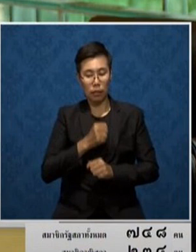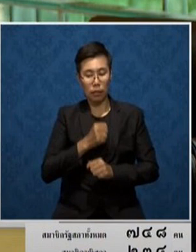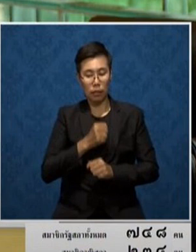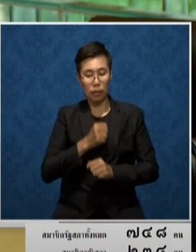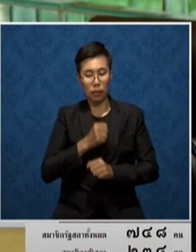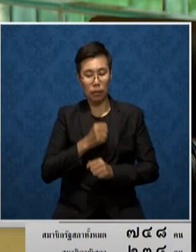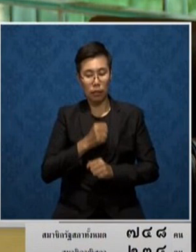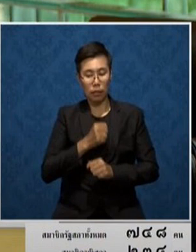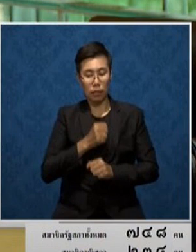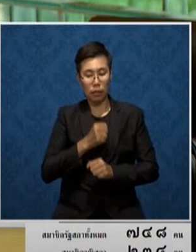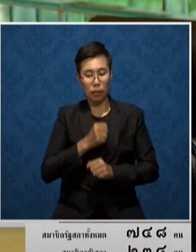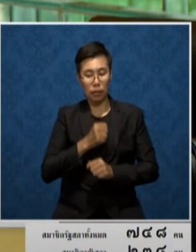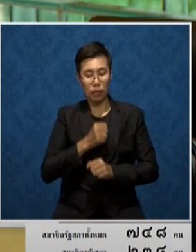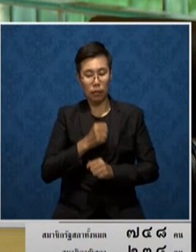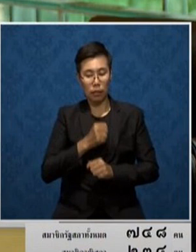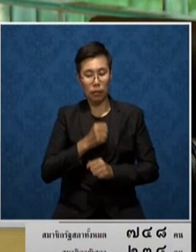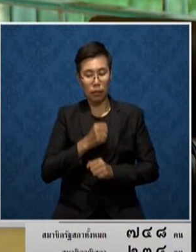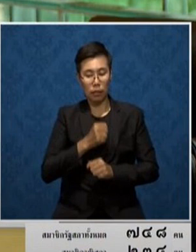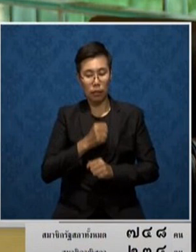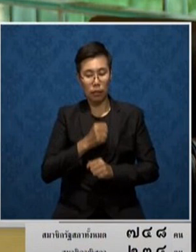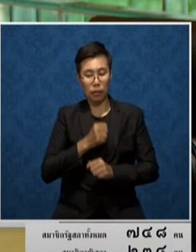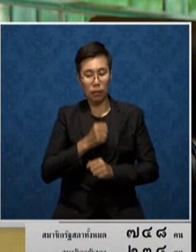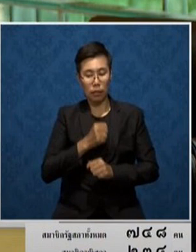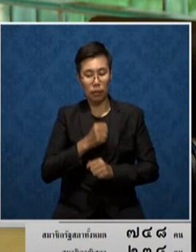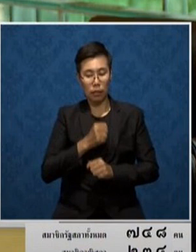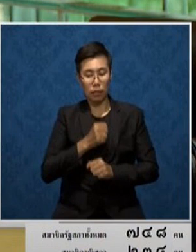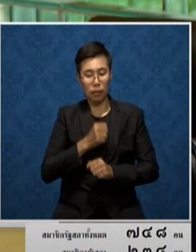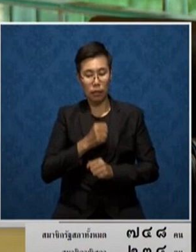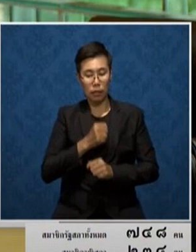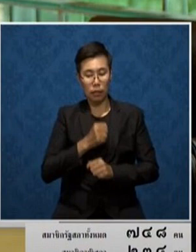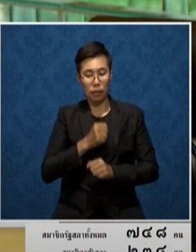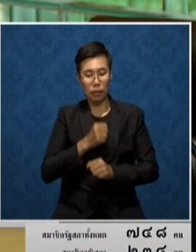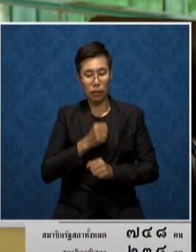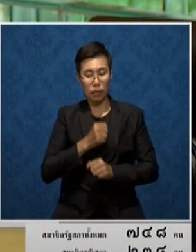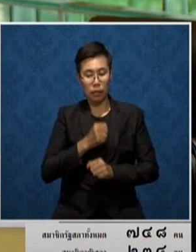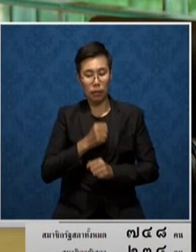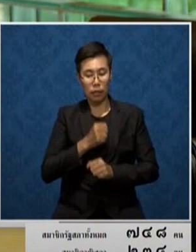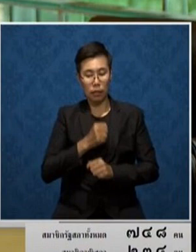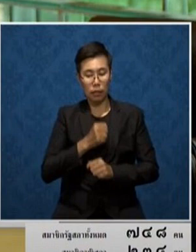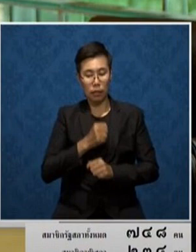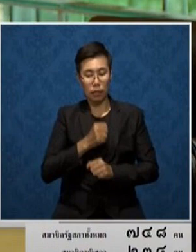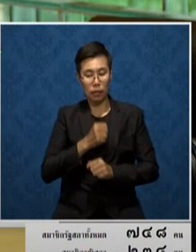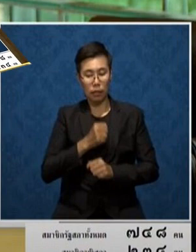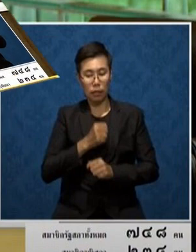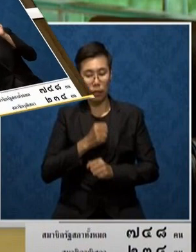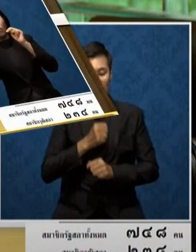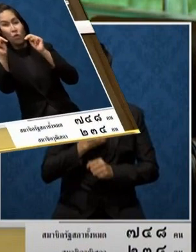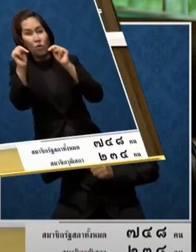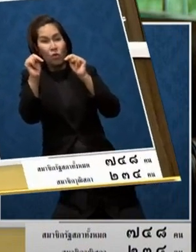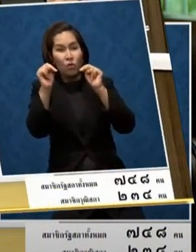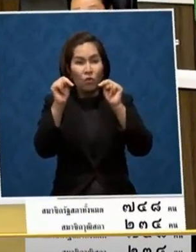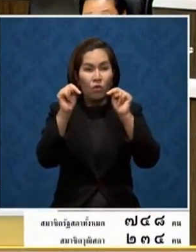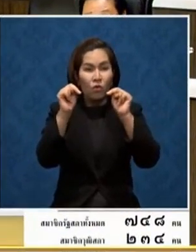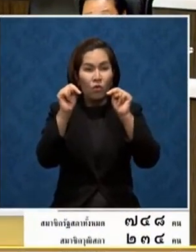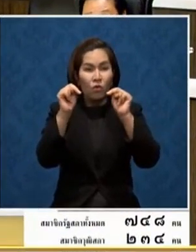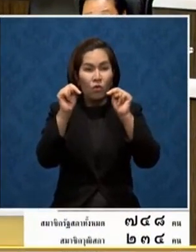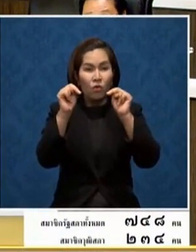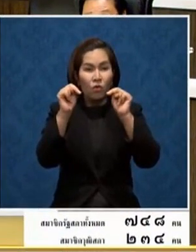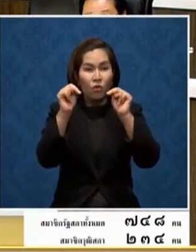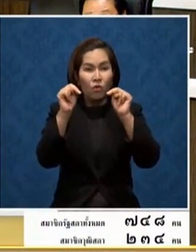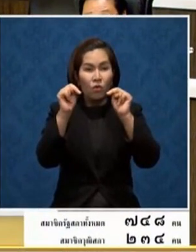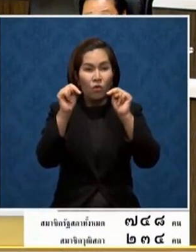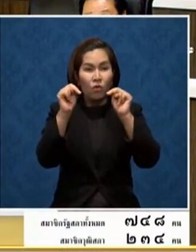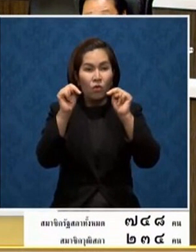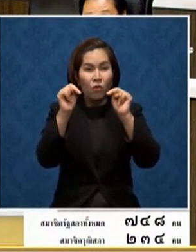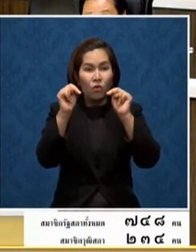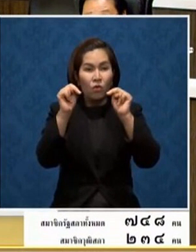ตนได้อนุญาตตามเอกสารที่เสนอมาแต่ไม่ได้เปิดคลิปดูเนื้อหาพร้อมขอให้นายสมชายถอนที่ให้ถอนค